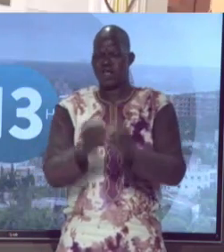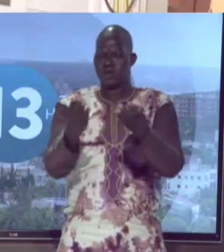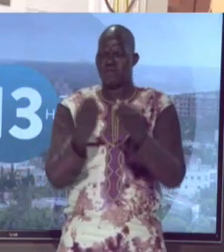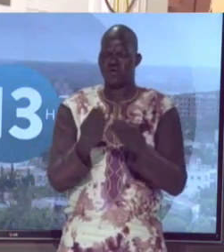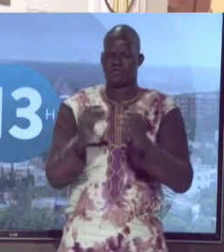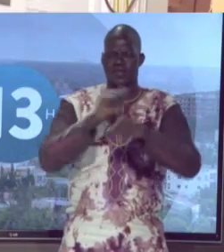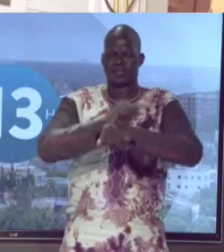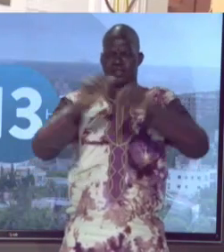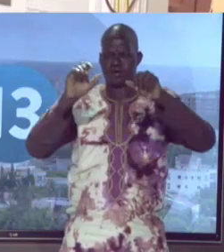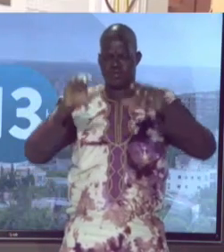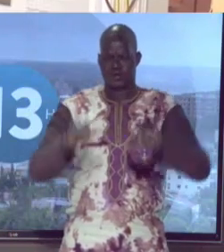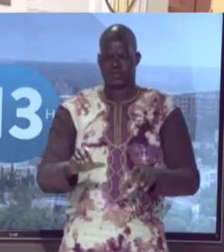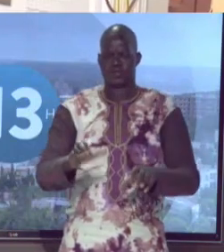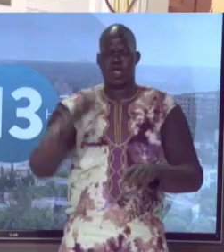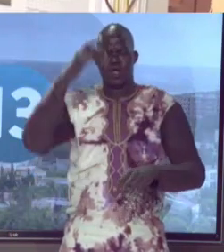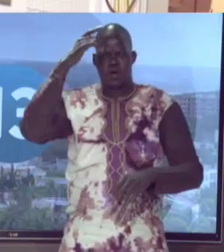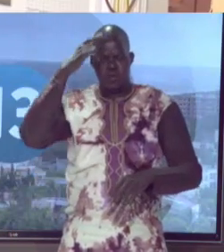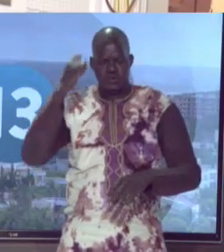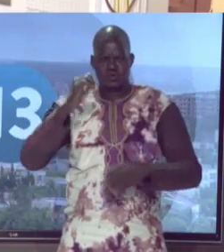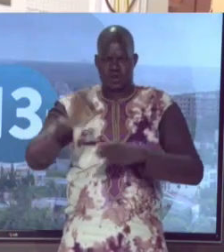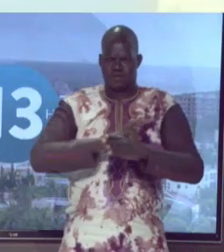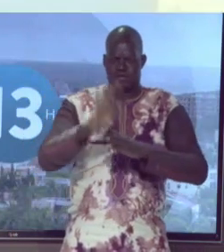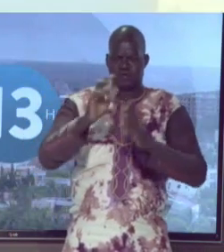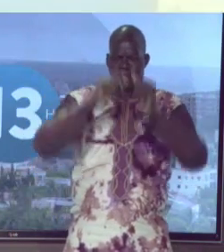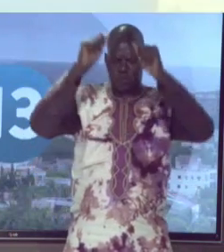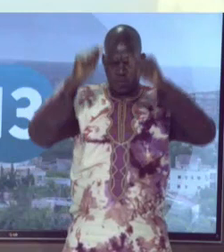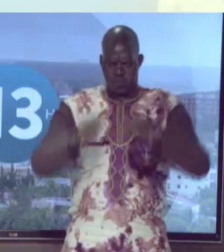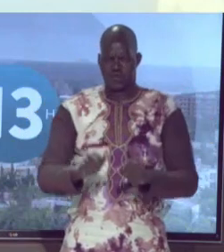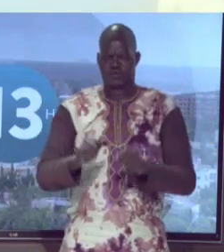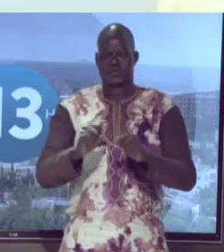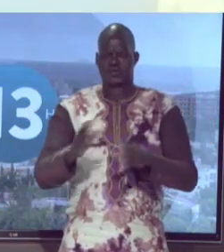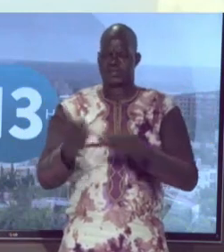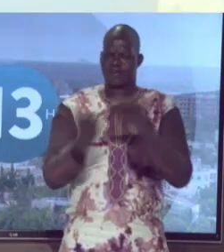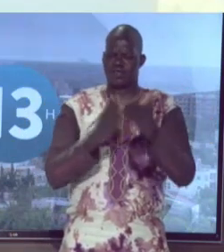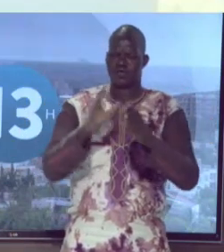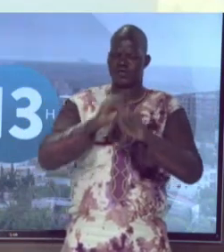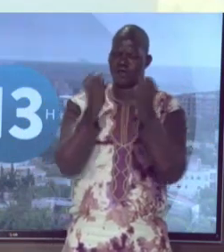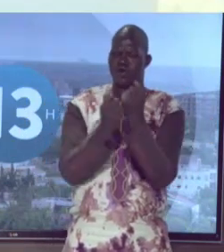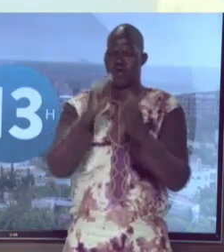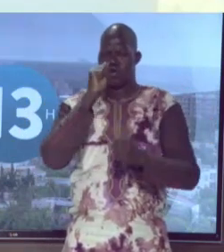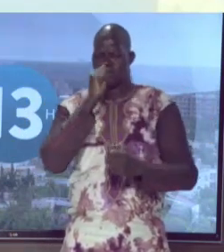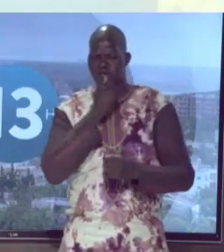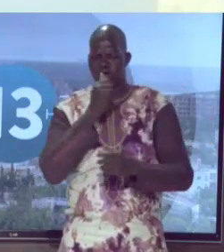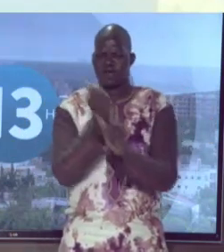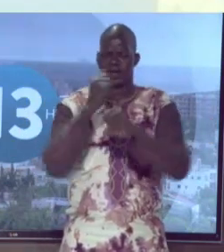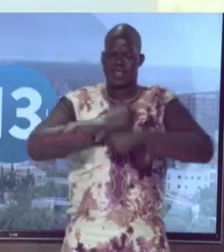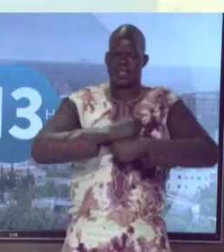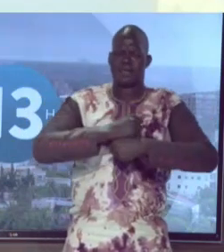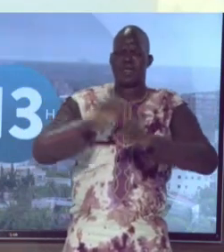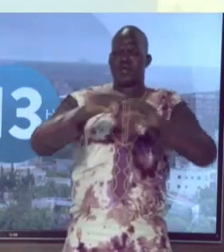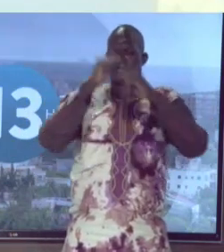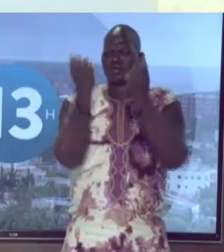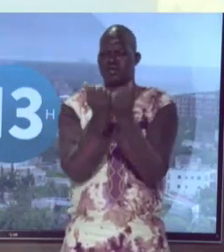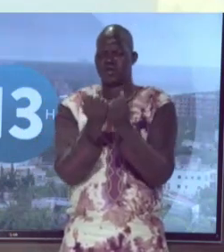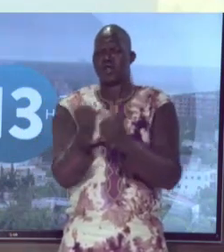des entreprises. Puisqu'on veut que la formation puisse servir les secteurs privés, nous avons créé une cellule d'appui à la production et aux prestations